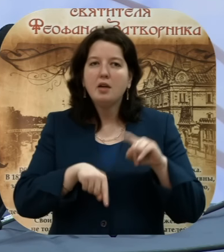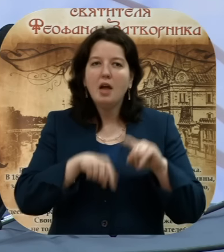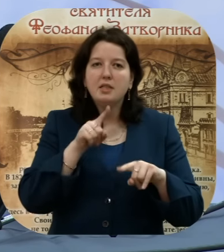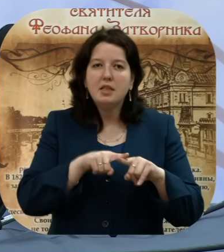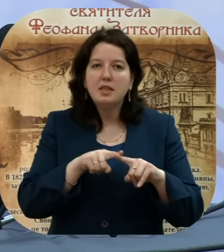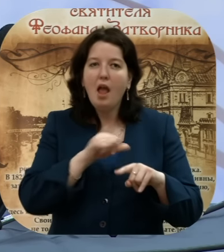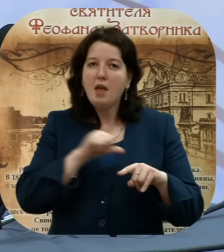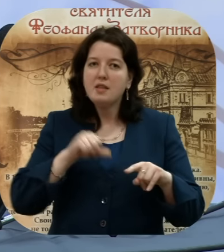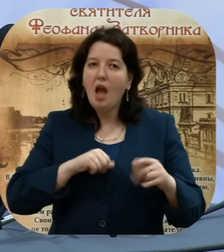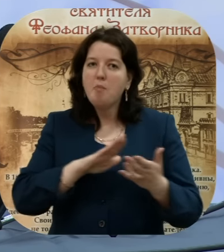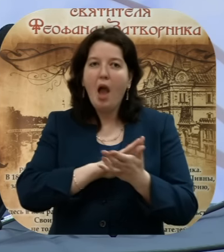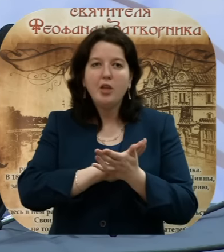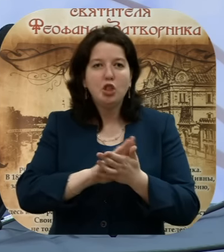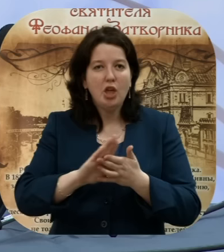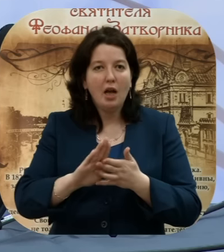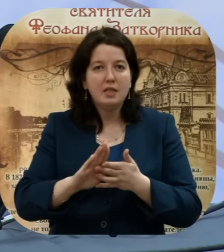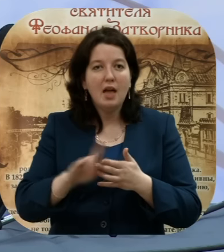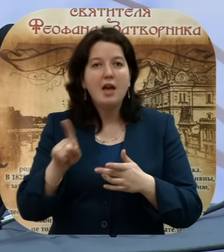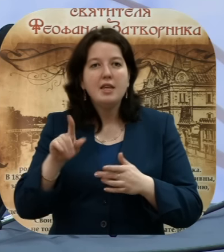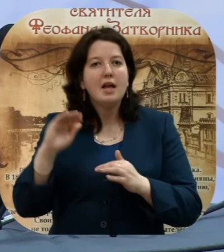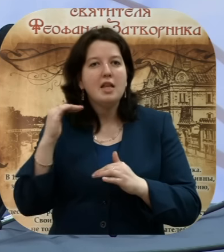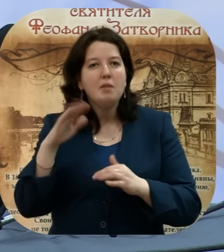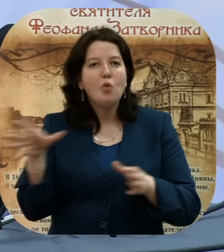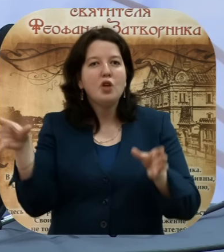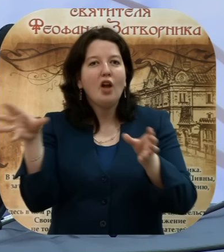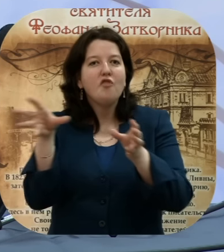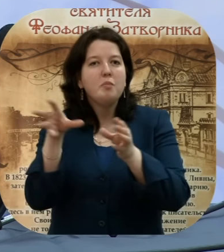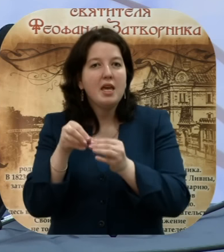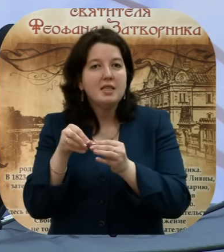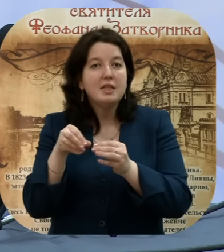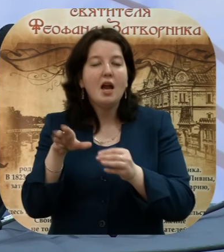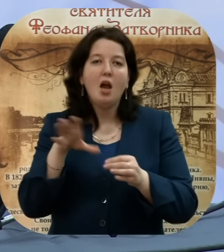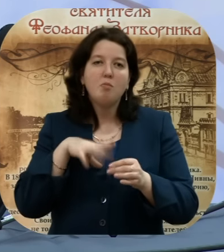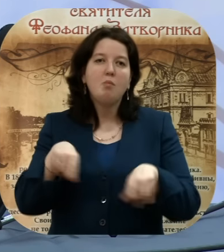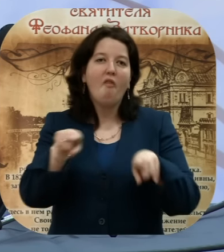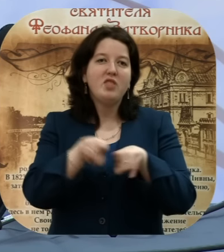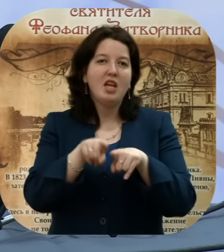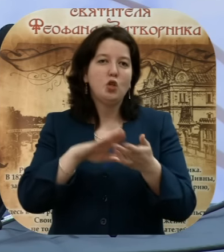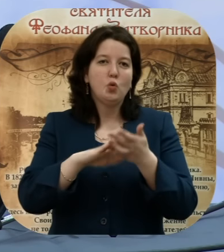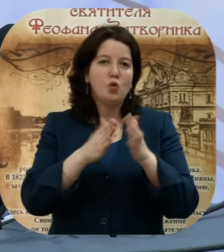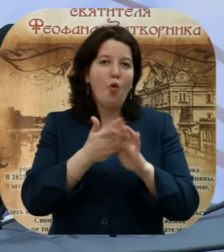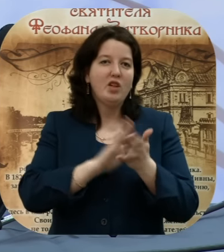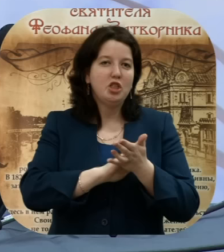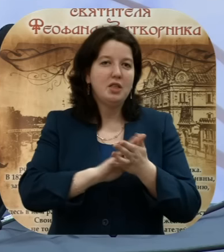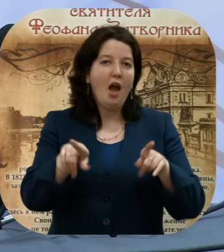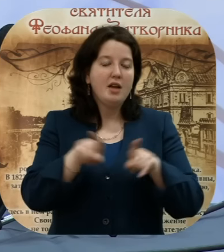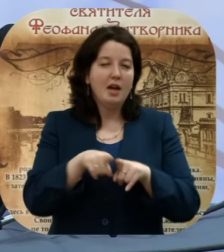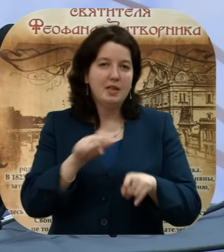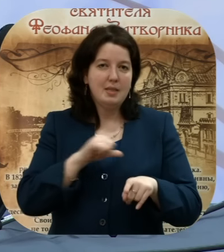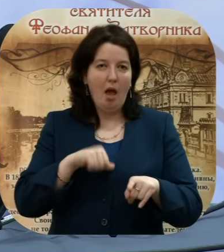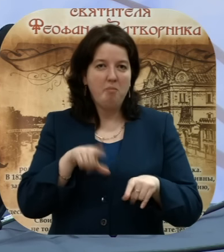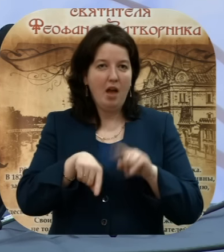ребенок вместе с ними также был бы в той же чистоте, как и родители.